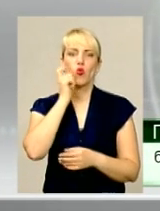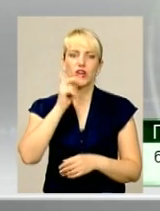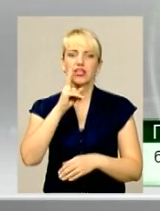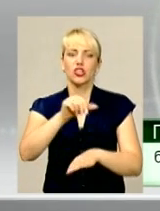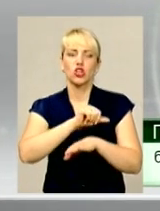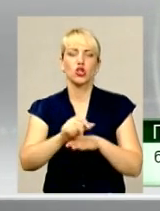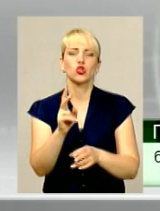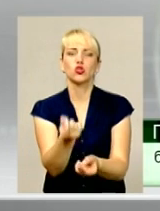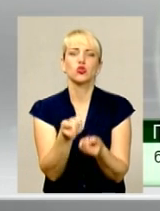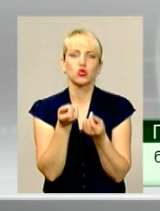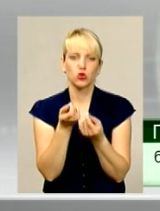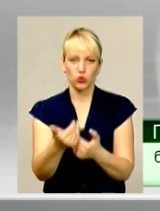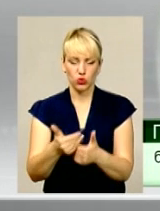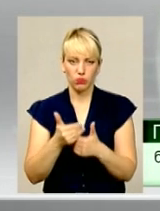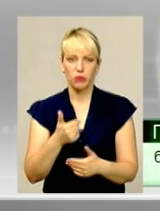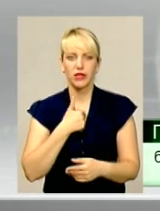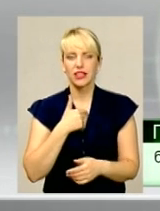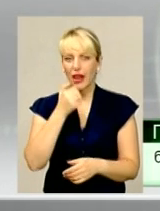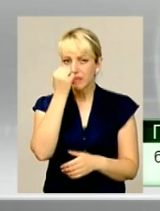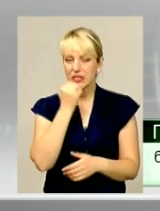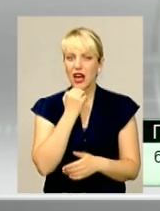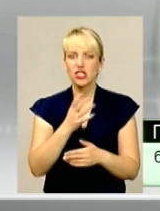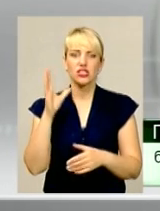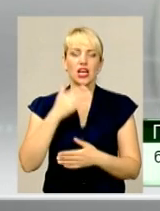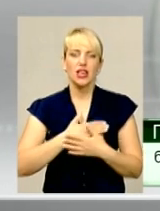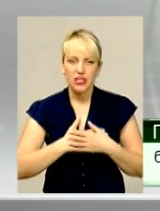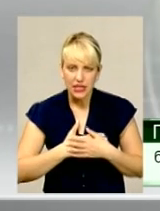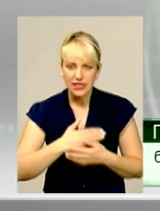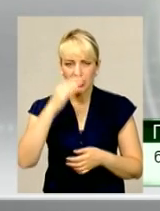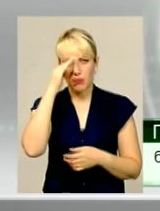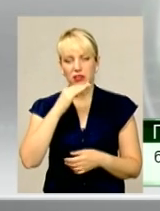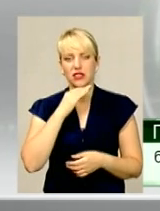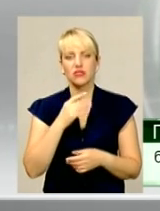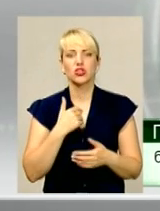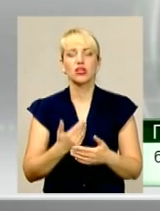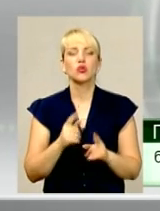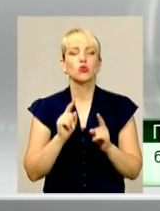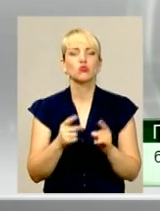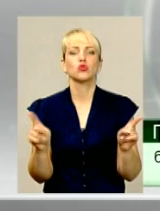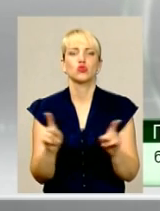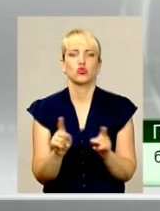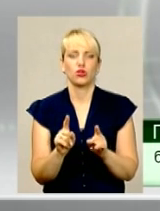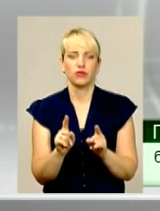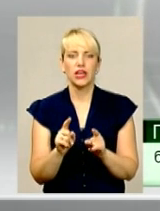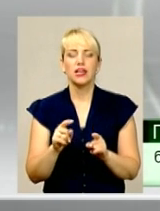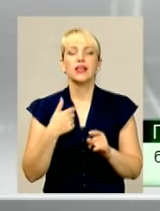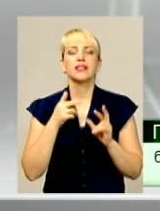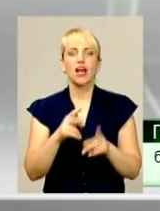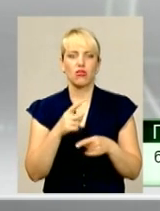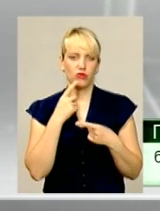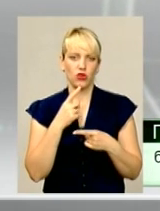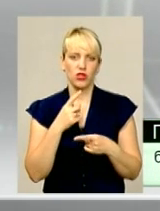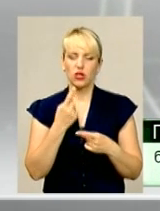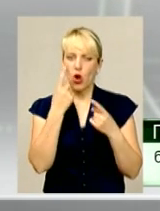хто мені хоч чимось допоміг, то я вдячний низький уклін, мій батьківський. Розумієте? Тому що, як то кажуть,